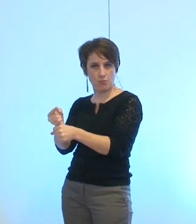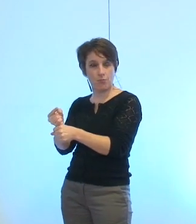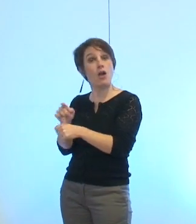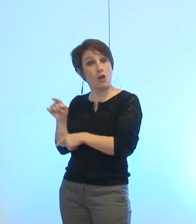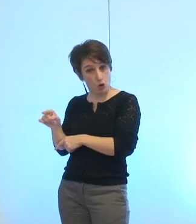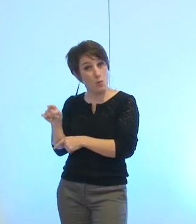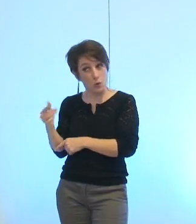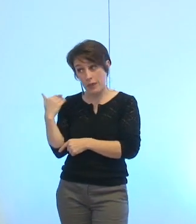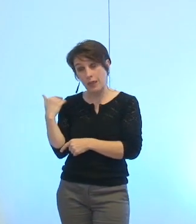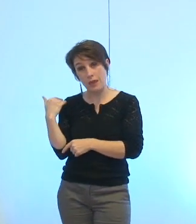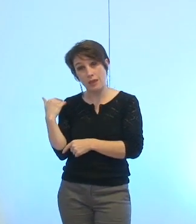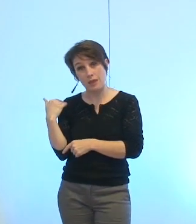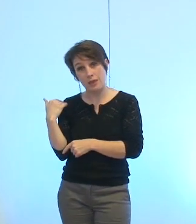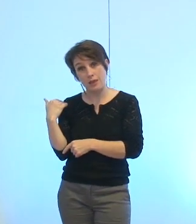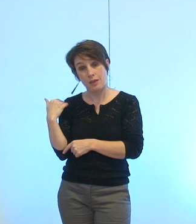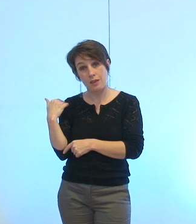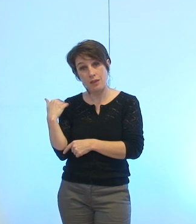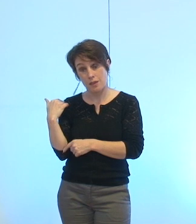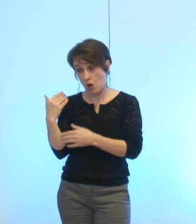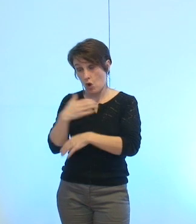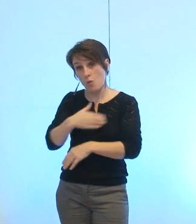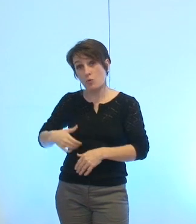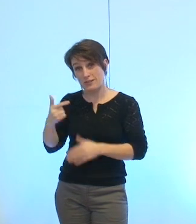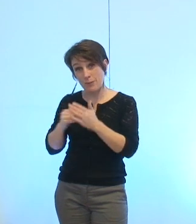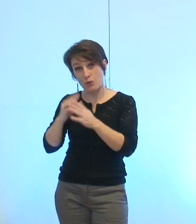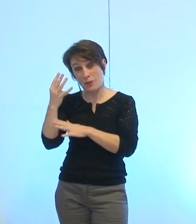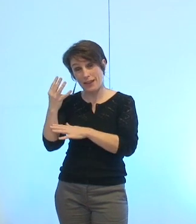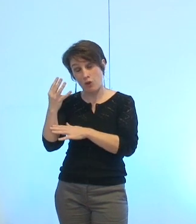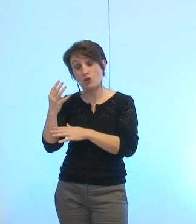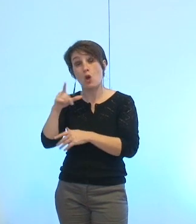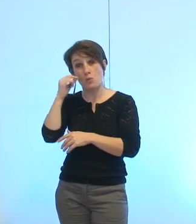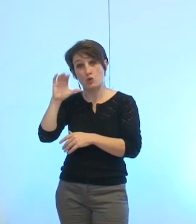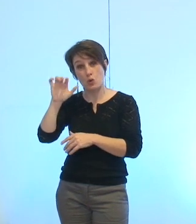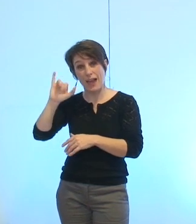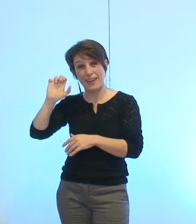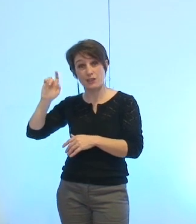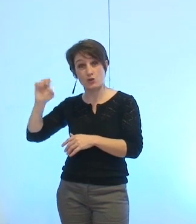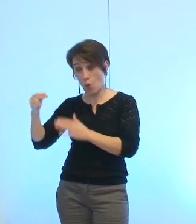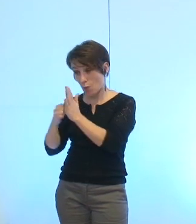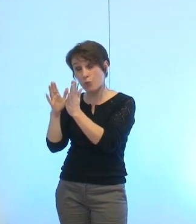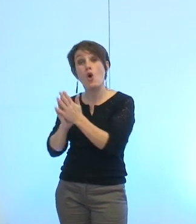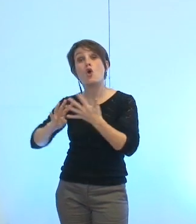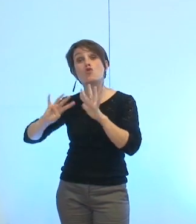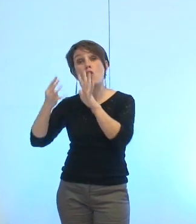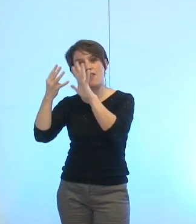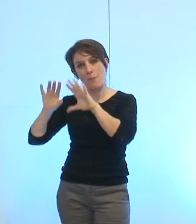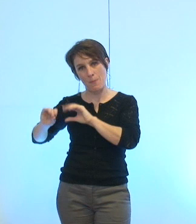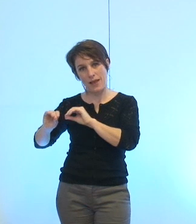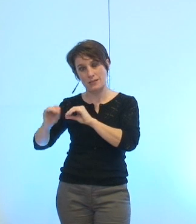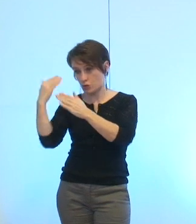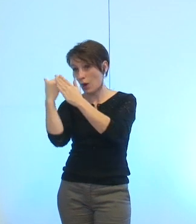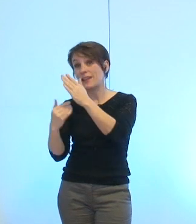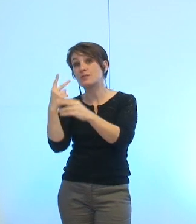9e position sur la liste conduite par Mathieu chamussier au municipal de 2014 c'est cet héritage là que la